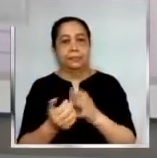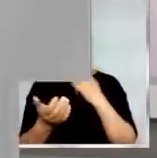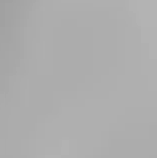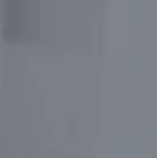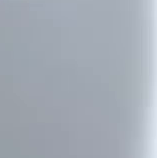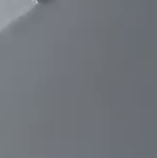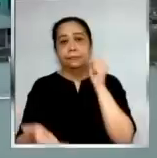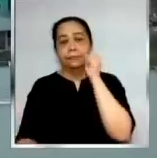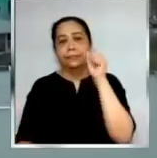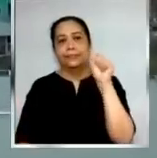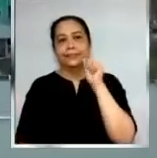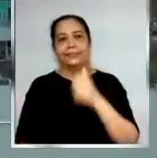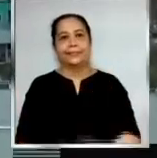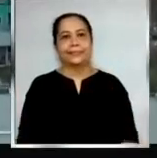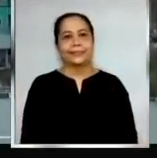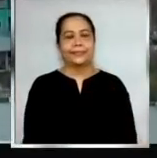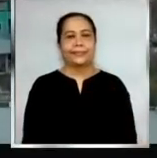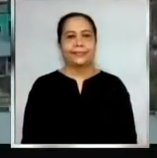Aguinaldo.